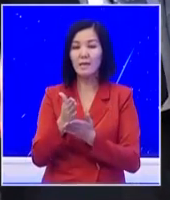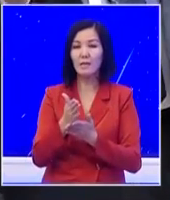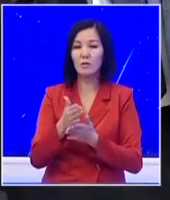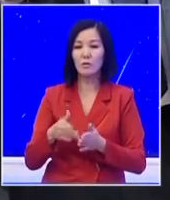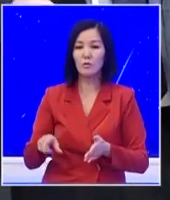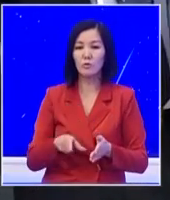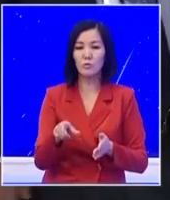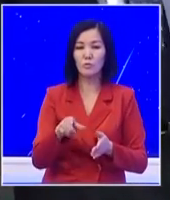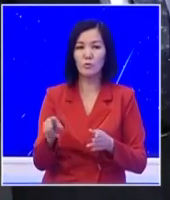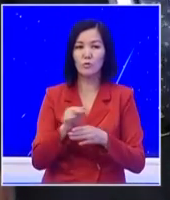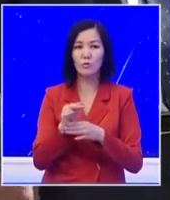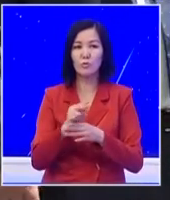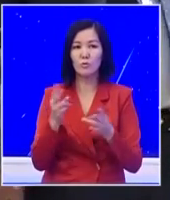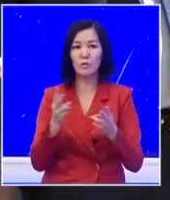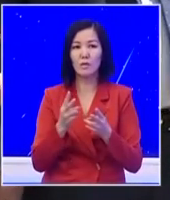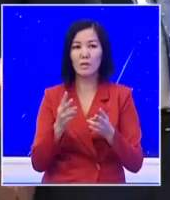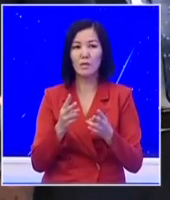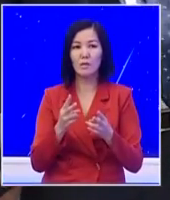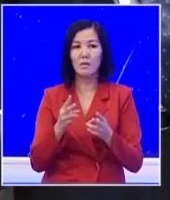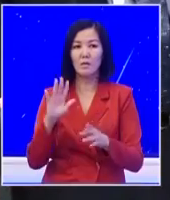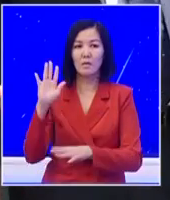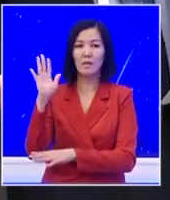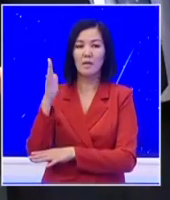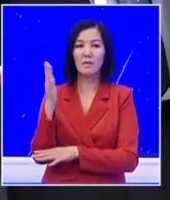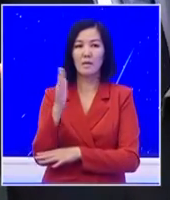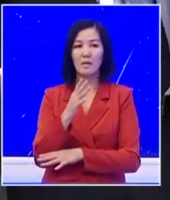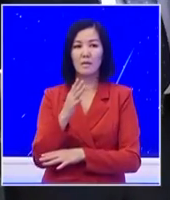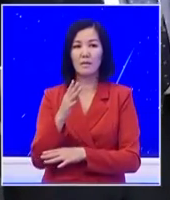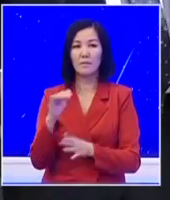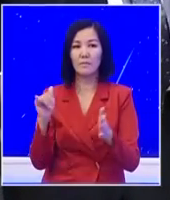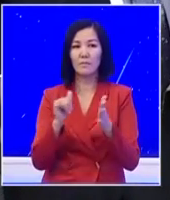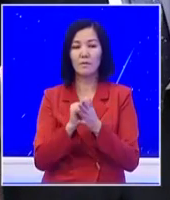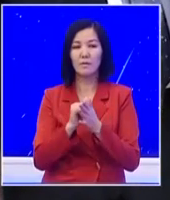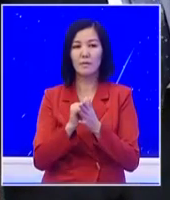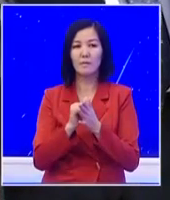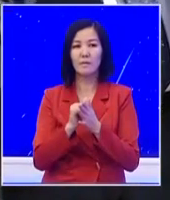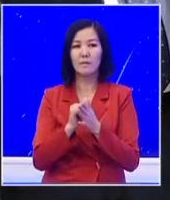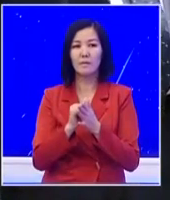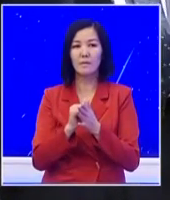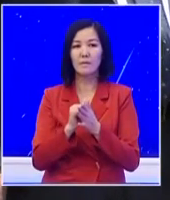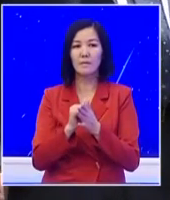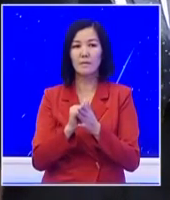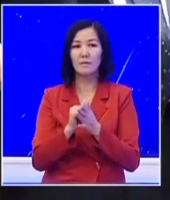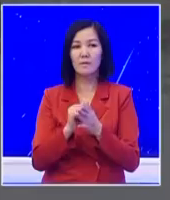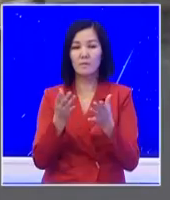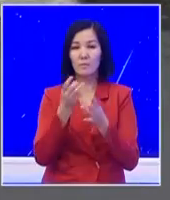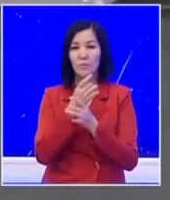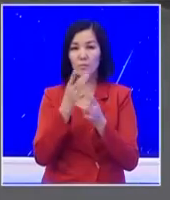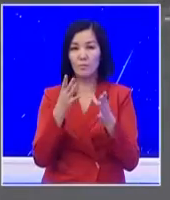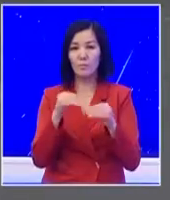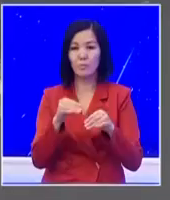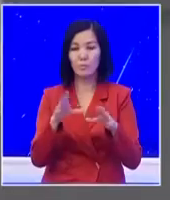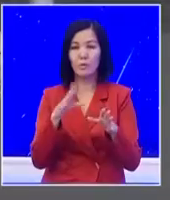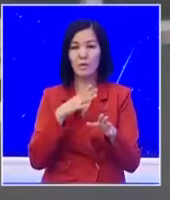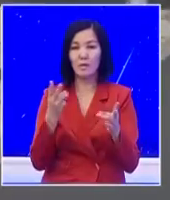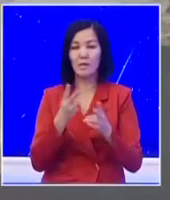надо качественно делать. На талдарда зеленое насаждение они хотят оставить. Мы просто оккультурим его. Жалпы